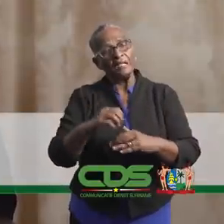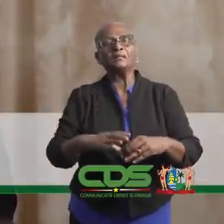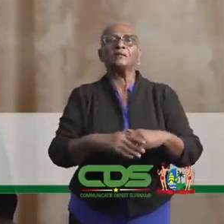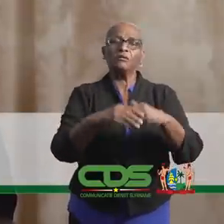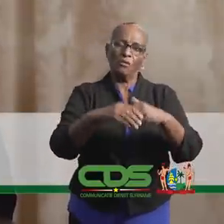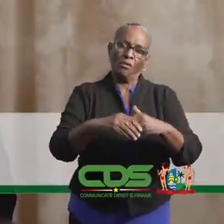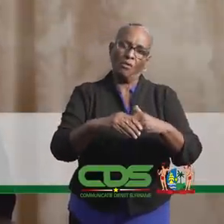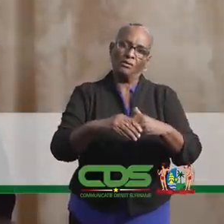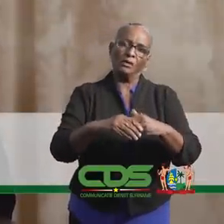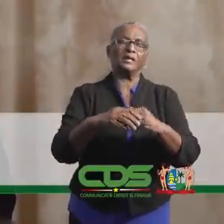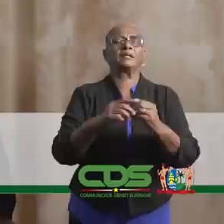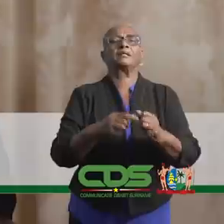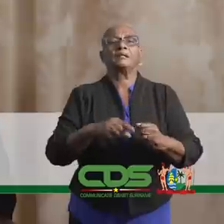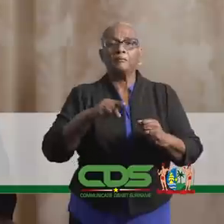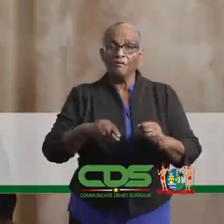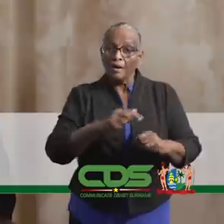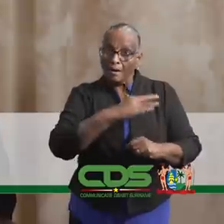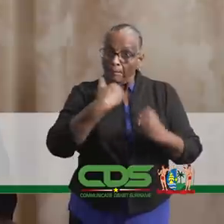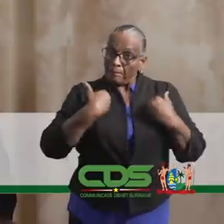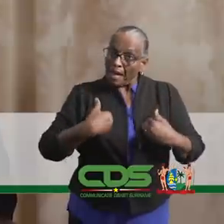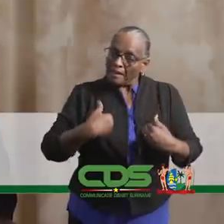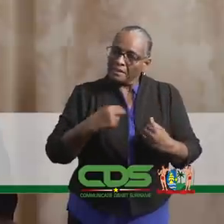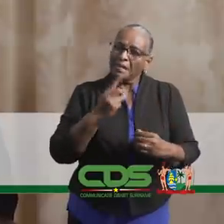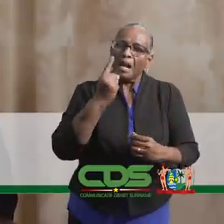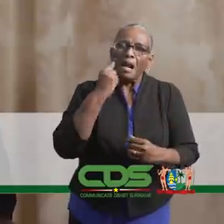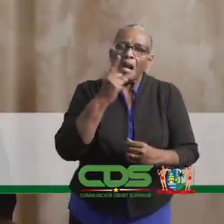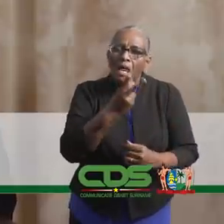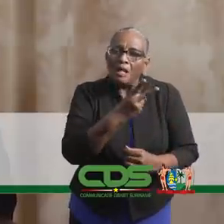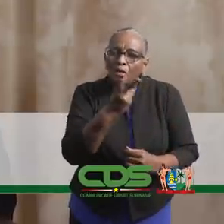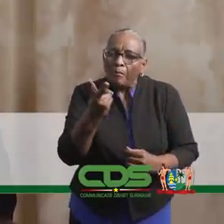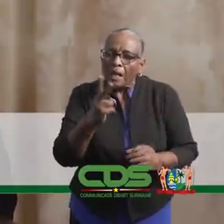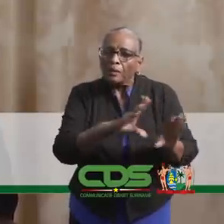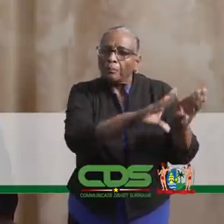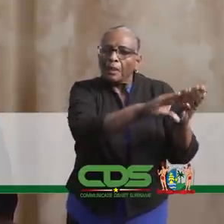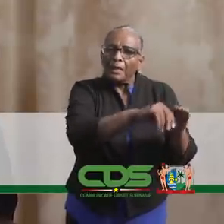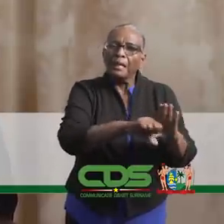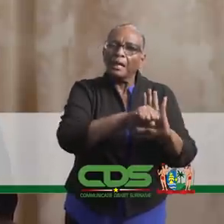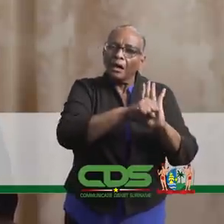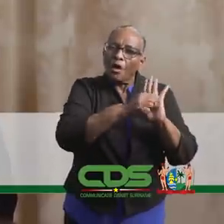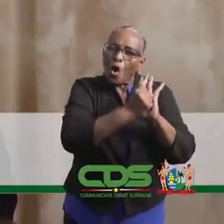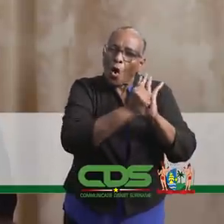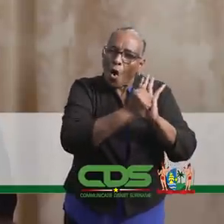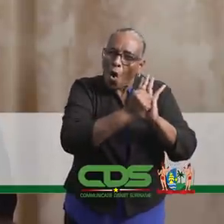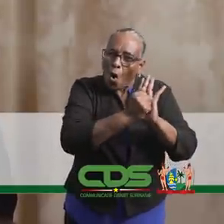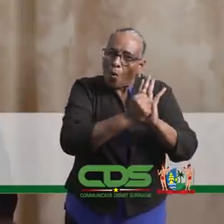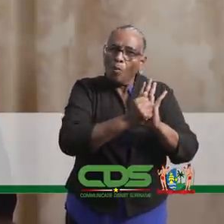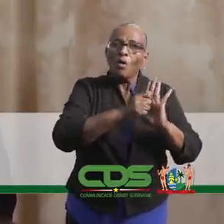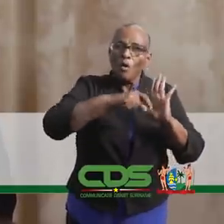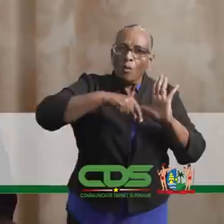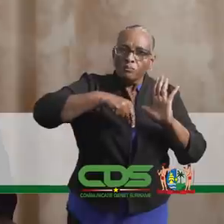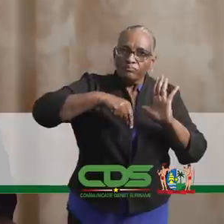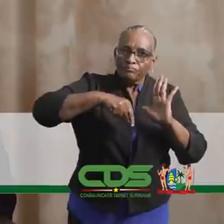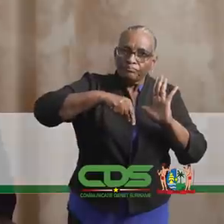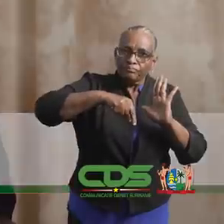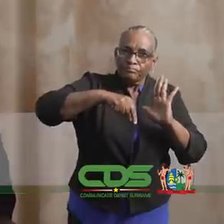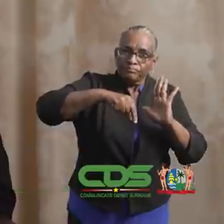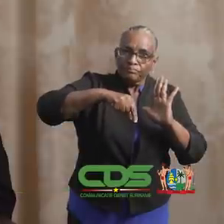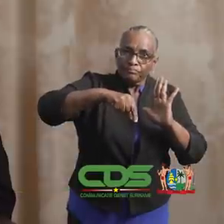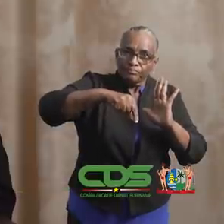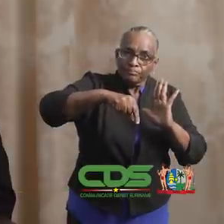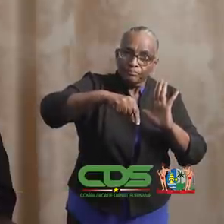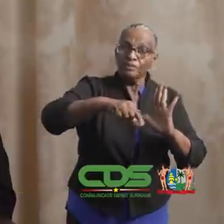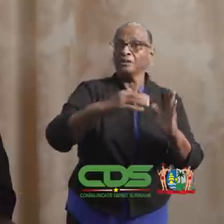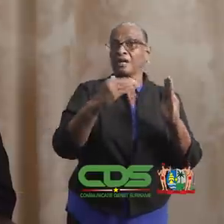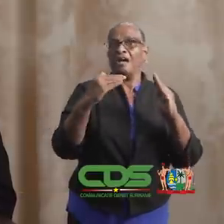Landgenoten, blijft u waakzaam. Blijft u zich aan de regels houden. We naderen het eind van 2020 en het